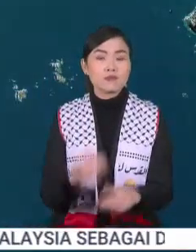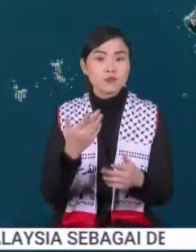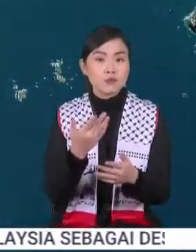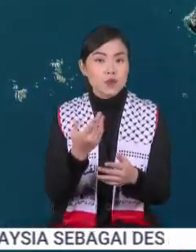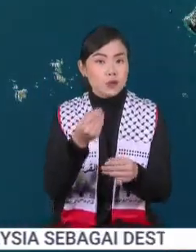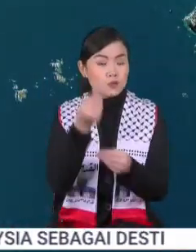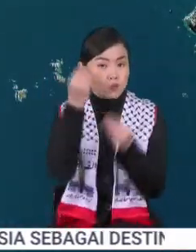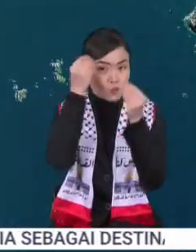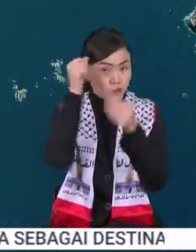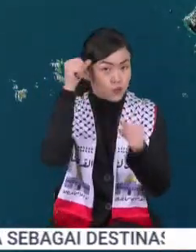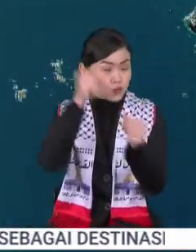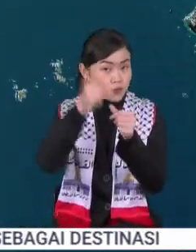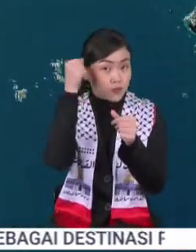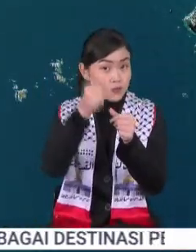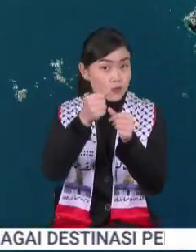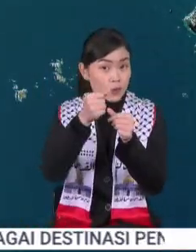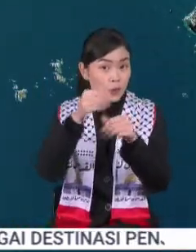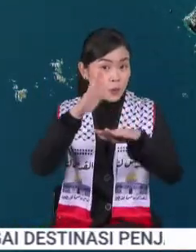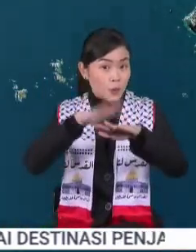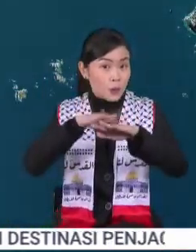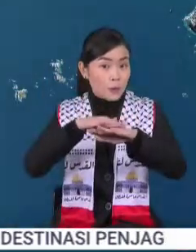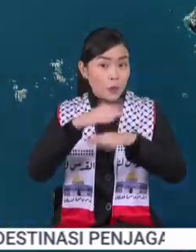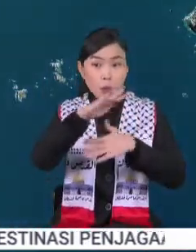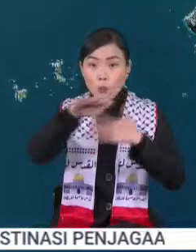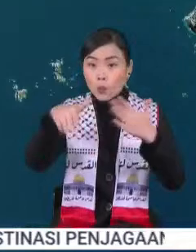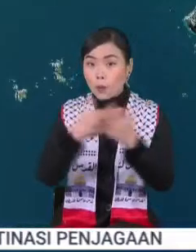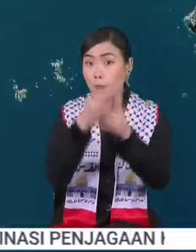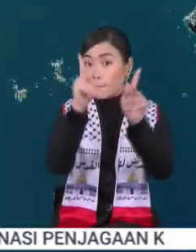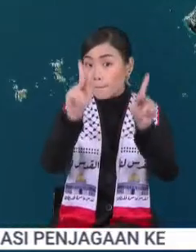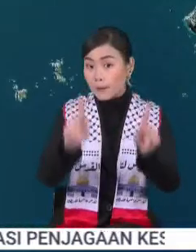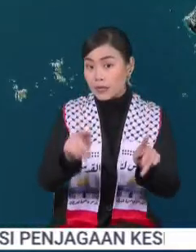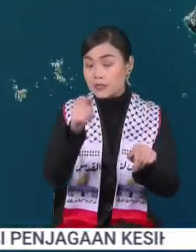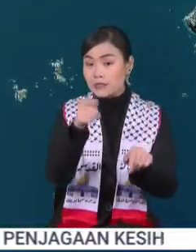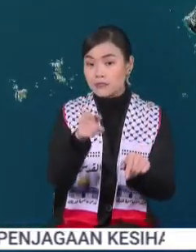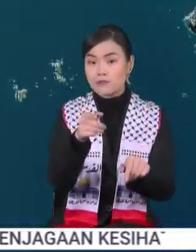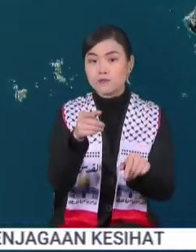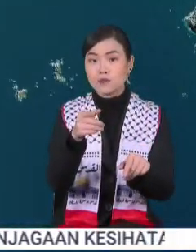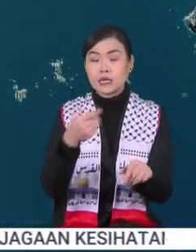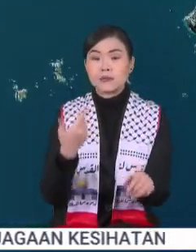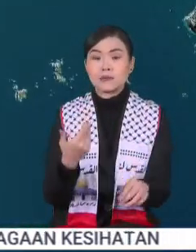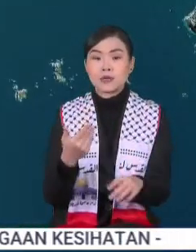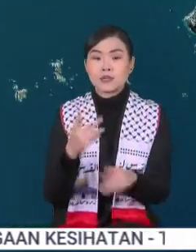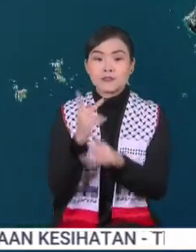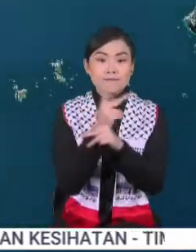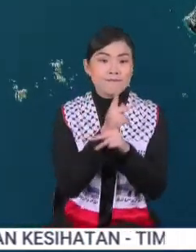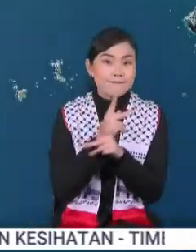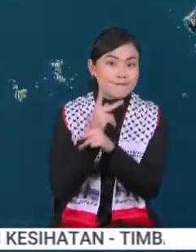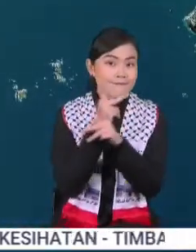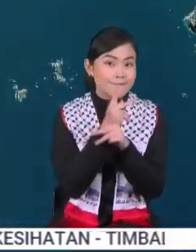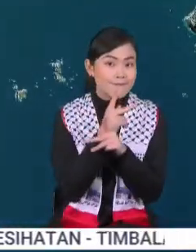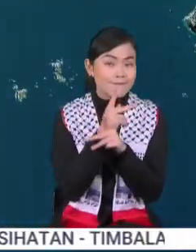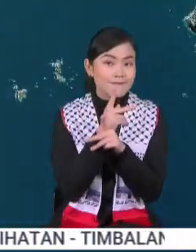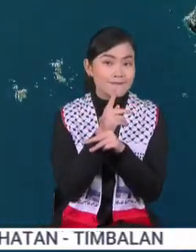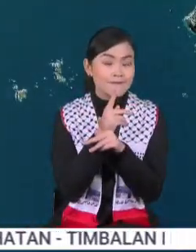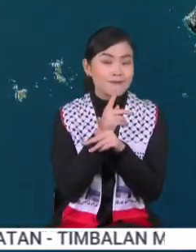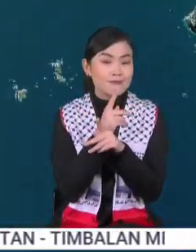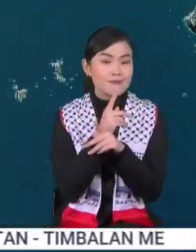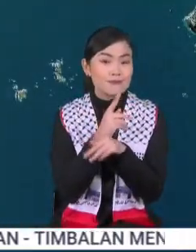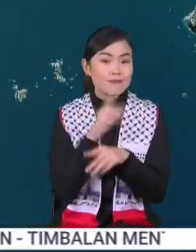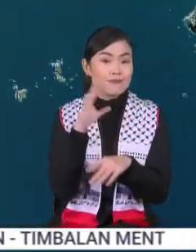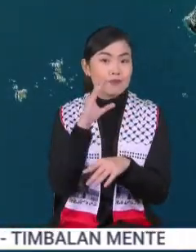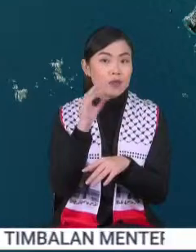sepanjang amaran ini berkuat kuasa penduduk di kawasan yang bertanda amaran ini diminta untuk sentiasa berhati-hati